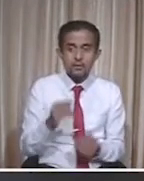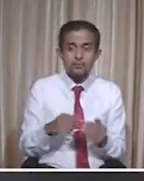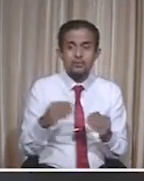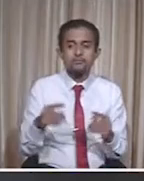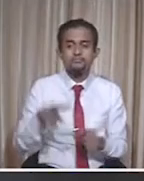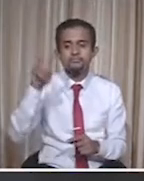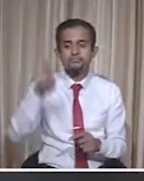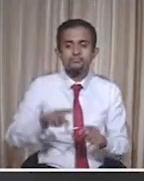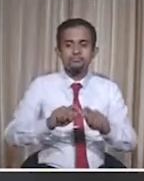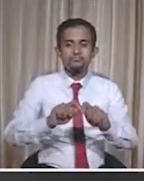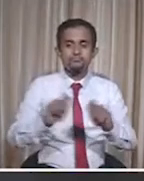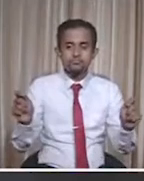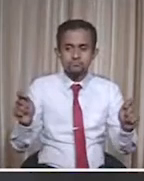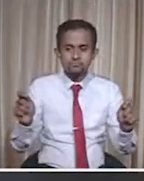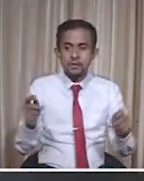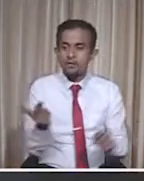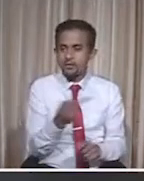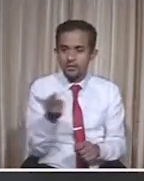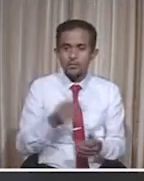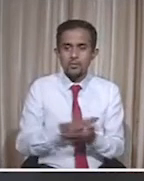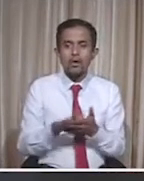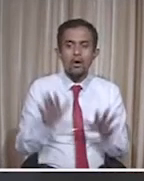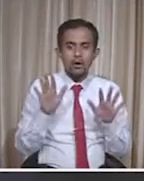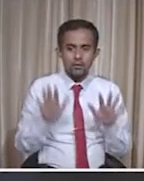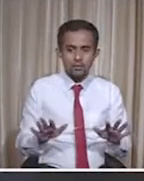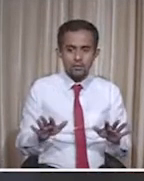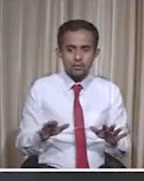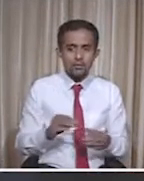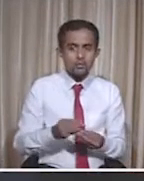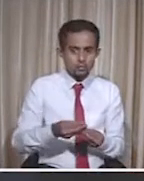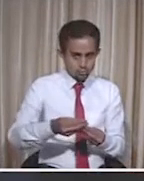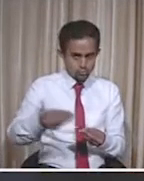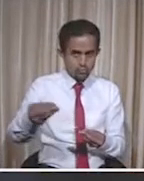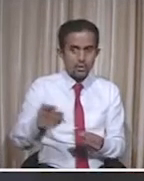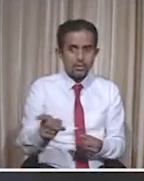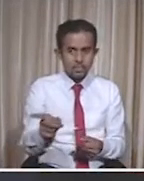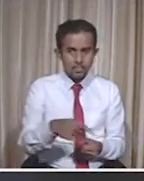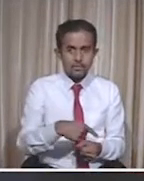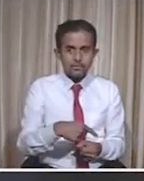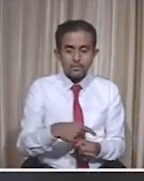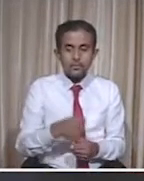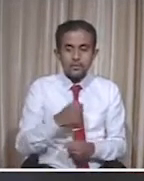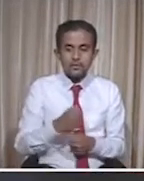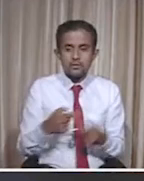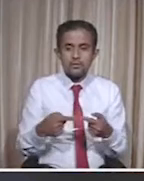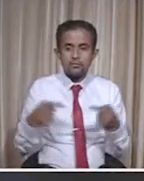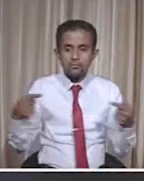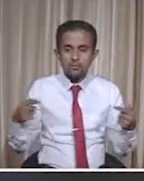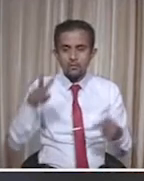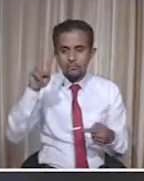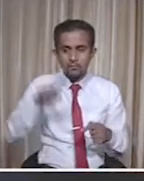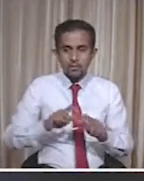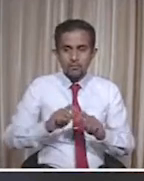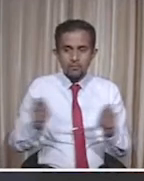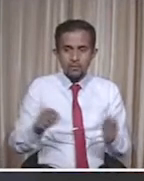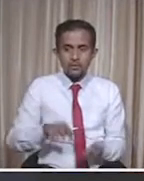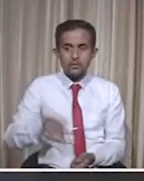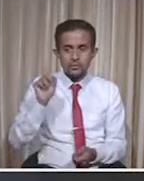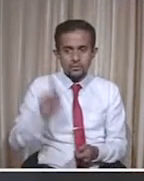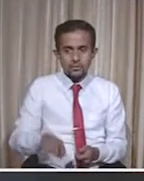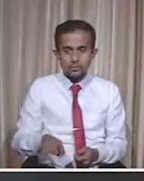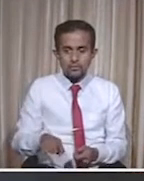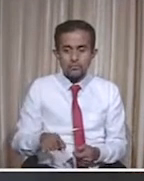විශ්වාස භංගය දෝෂාභියෝගය ඒ දෙකටම අපි සූදානම්. නුදුරු දවසකදීම මේ ආණ්ඩුවට එරෙහිව විශ්වාස භංගයත් අපි සම්මත